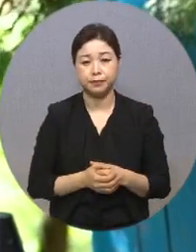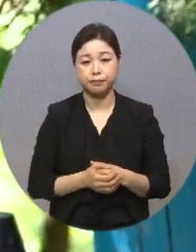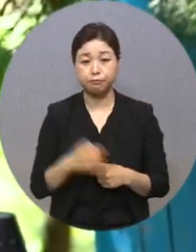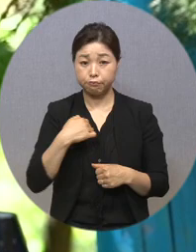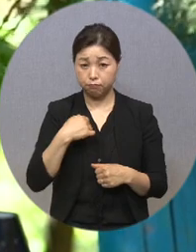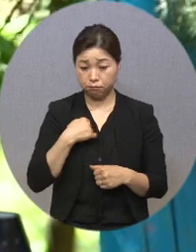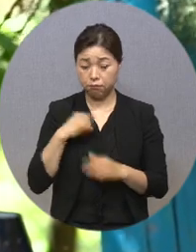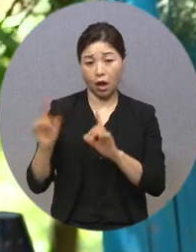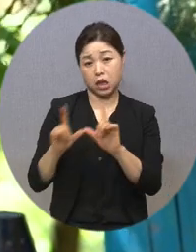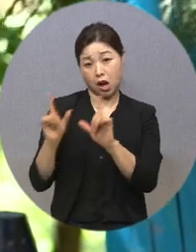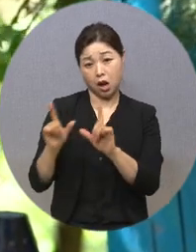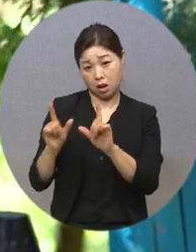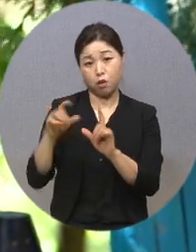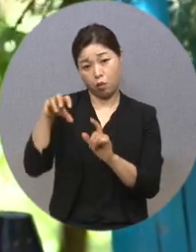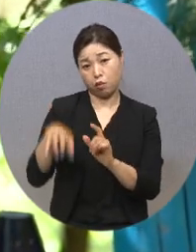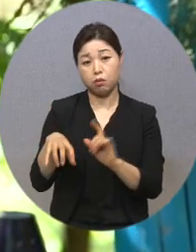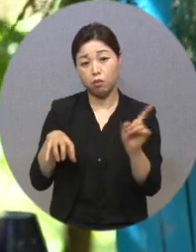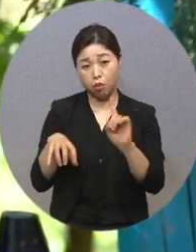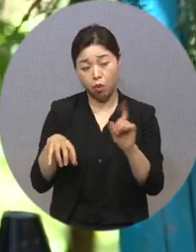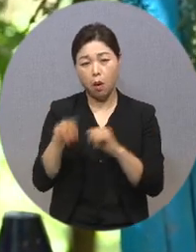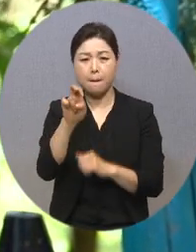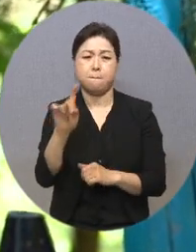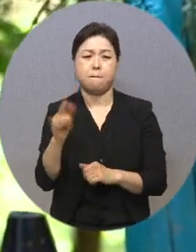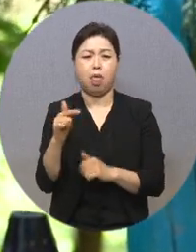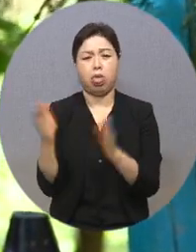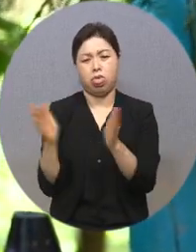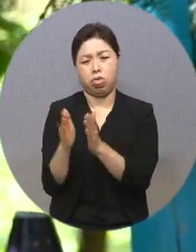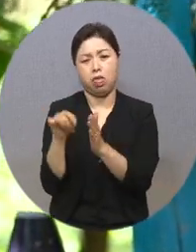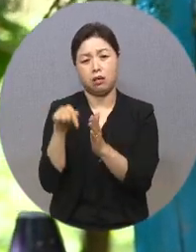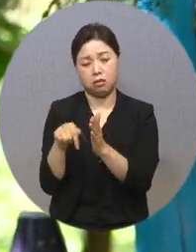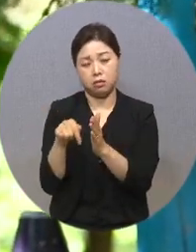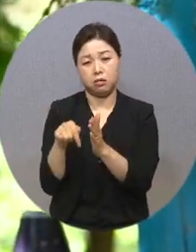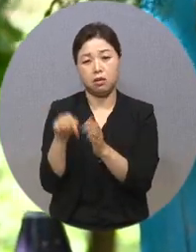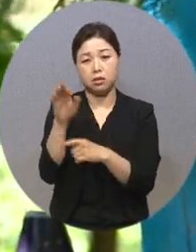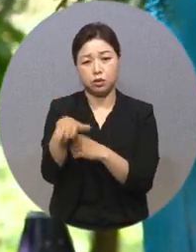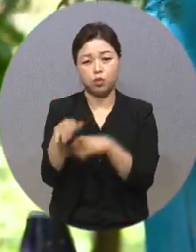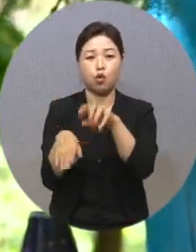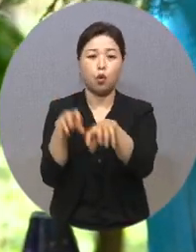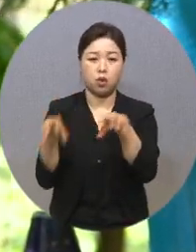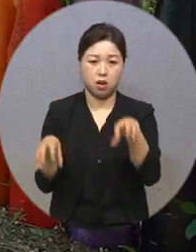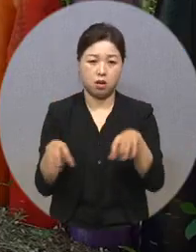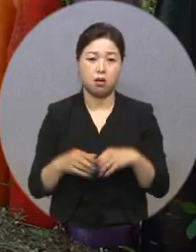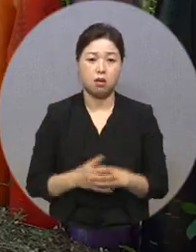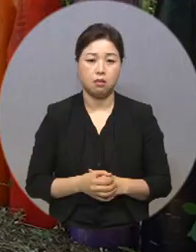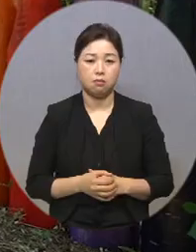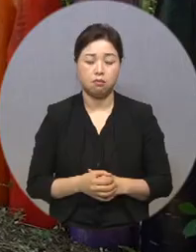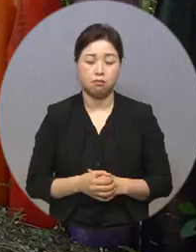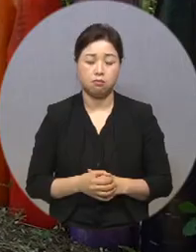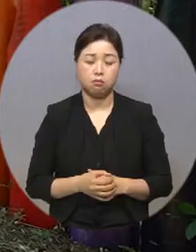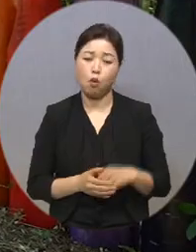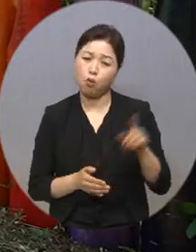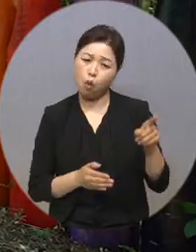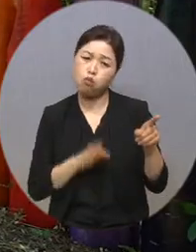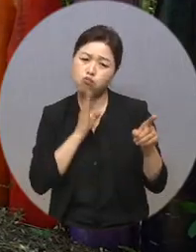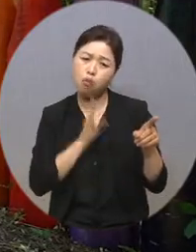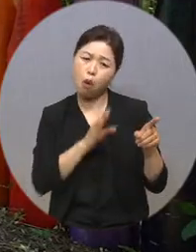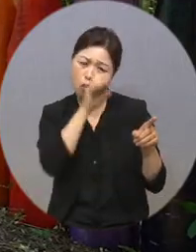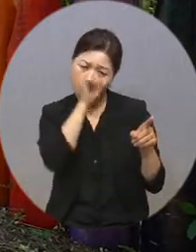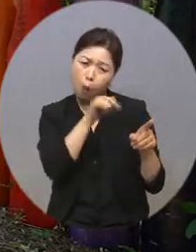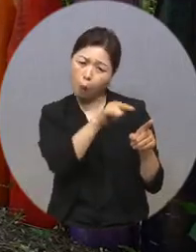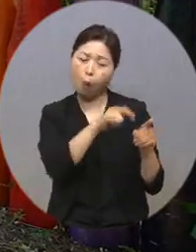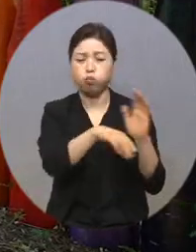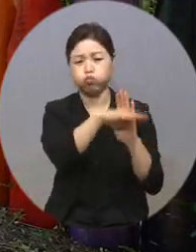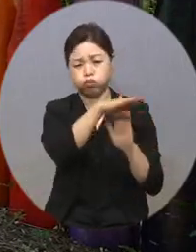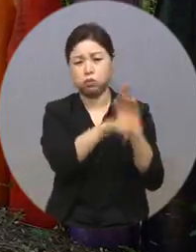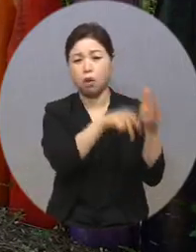그렇지만 제가 살고 있는 곳은 면 단위로 아주 작은 시골 동네였습니다. 그래서 매우 긍정적인